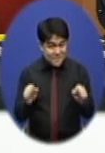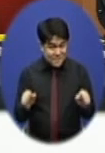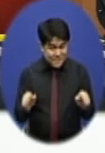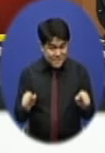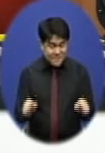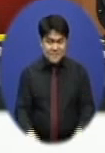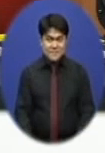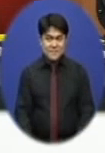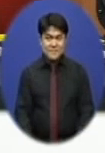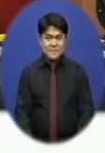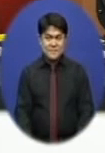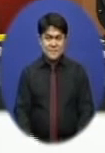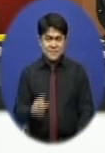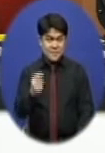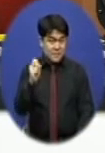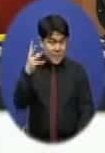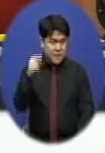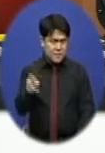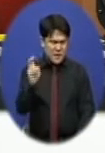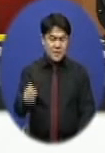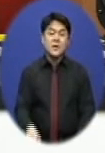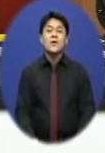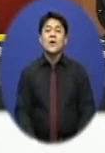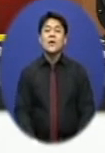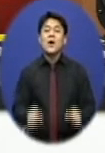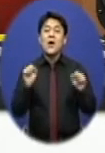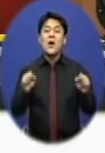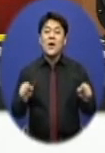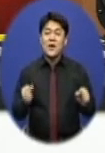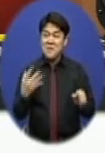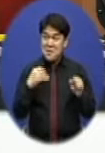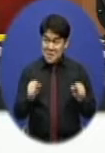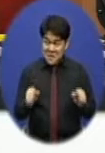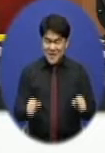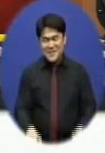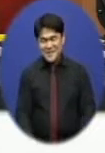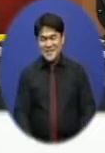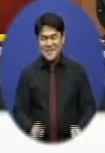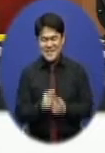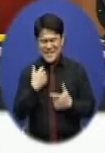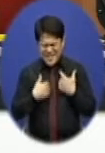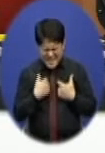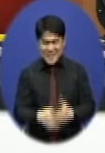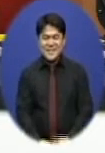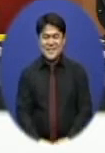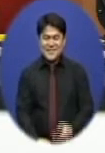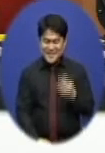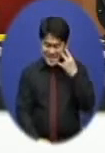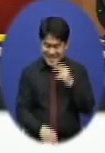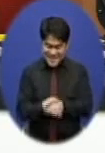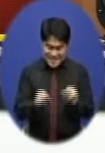안녕하세요. 텔레비전 켜놓으셨나 보다. 여보세요. 네. 여보세요. 아이고, 네. 반갑습니다. 네,